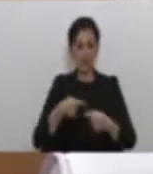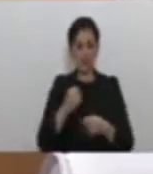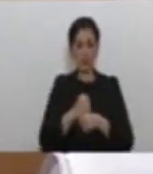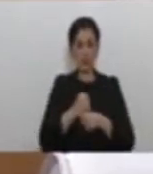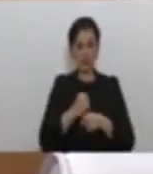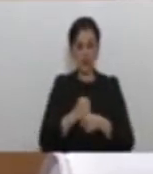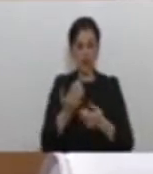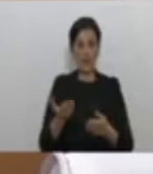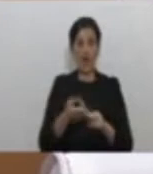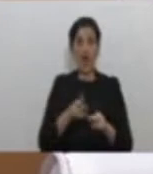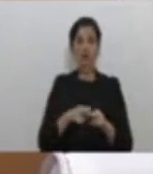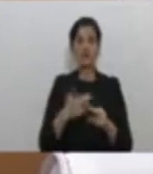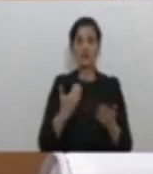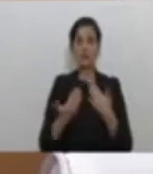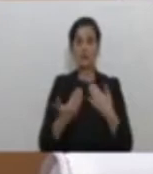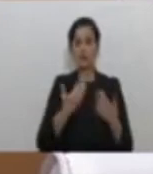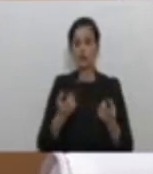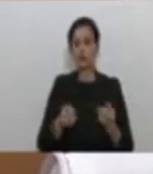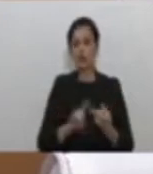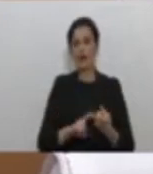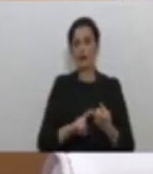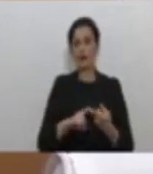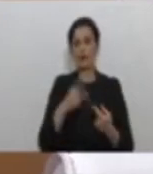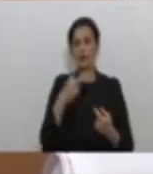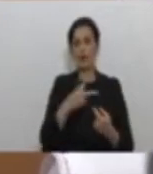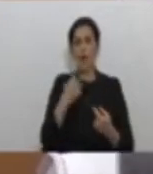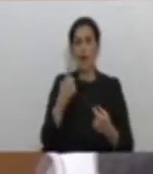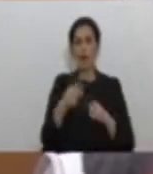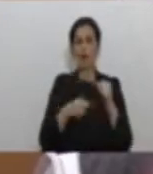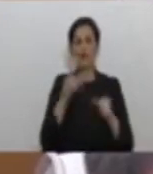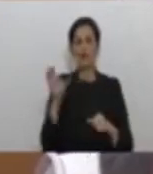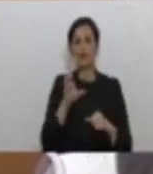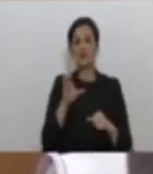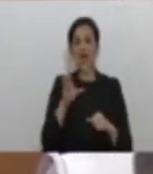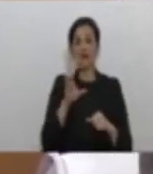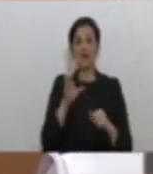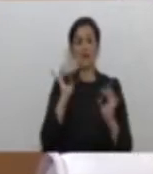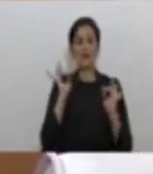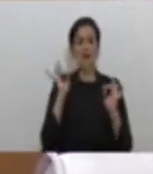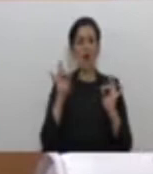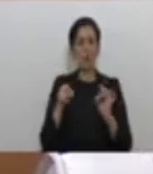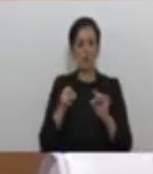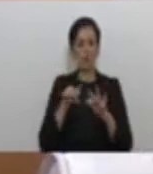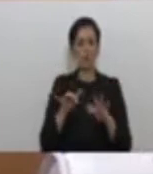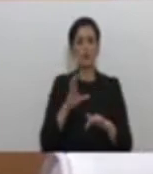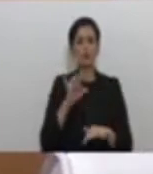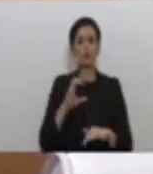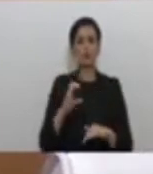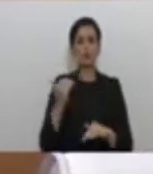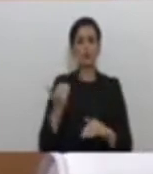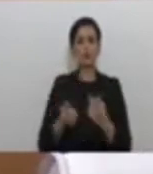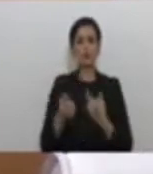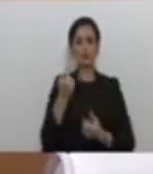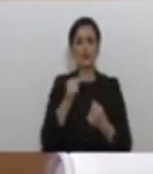და ეს მოწოდება უკავშირდებოდა 2021-ში სექტემბერში გახმაურებულ საქმეს, სავარაუდოდ სუსიდან გამოჟონილი